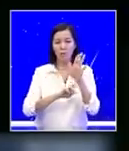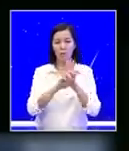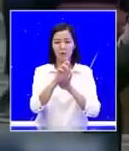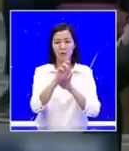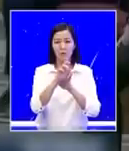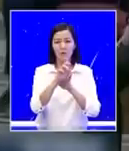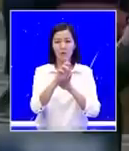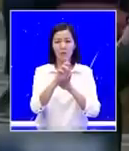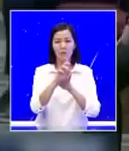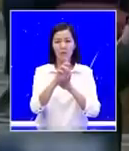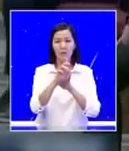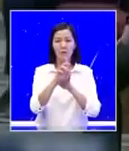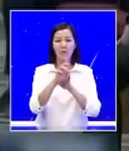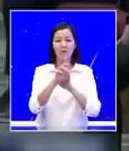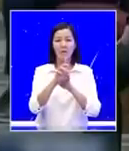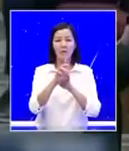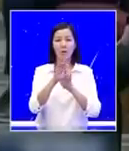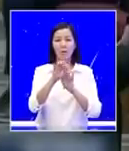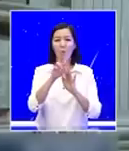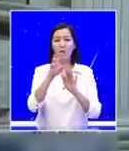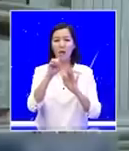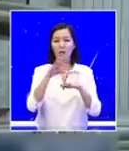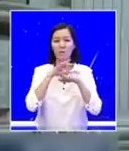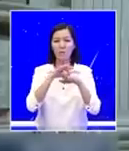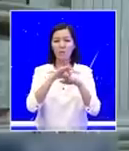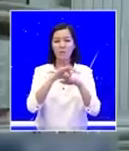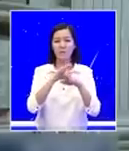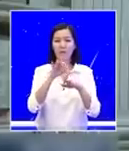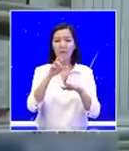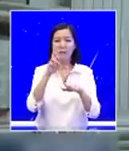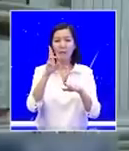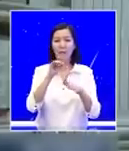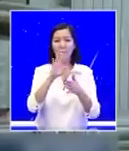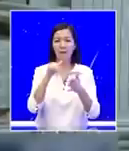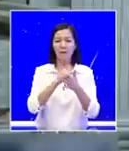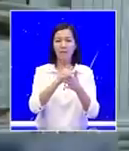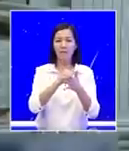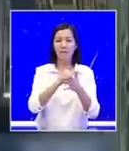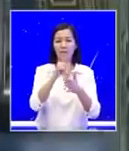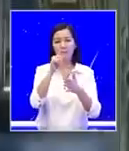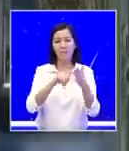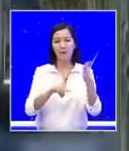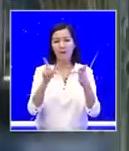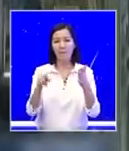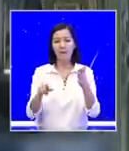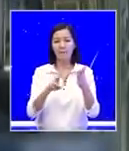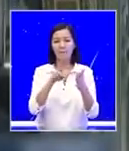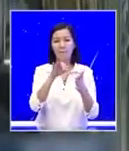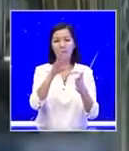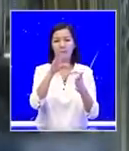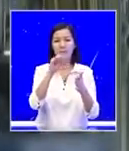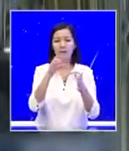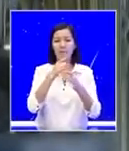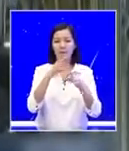дәстүрлі құлшылықты онлайн өткізді. Рим папасы Франциск Ватикандағы қасиетті Петр соборында Пасха мінәжатын